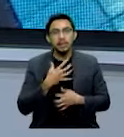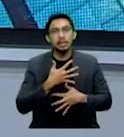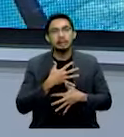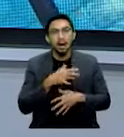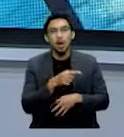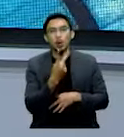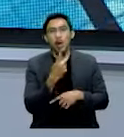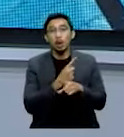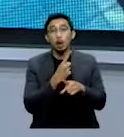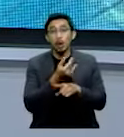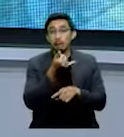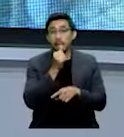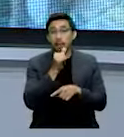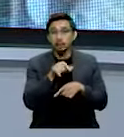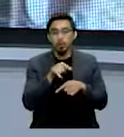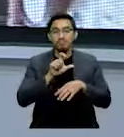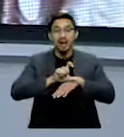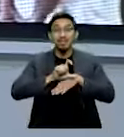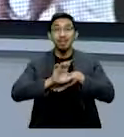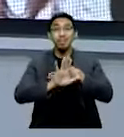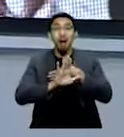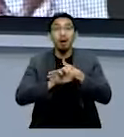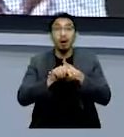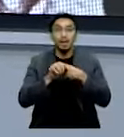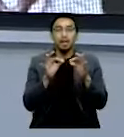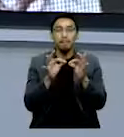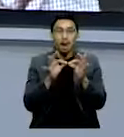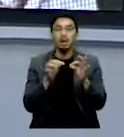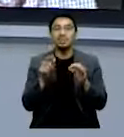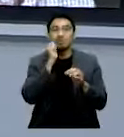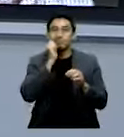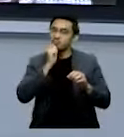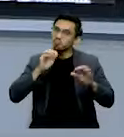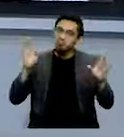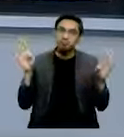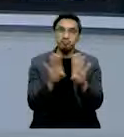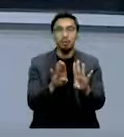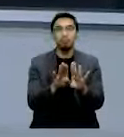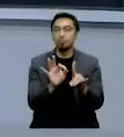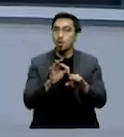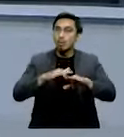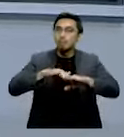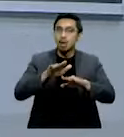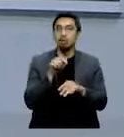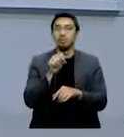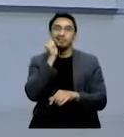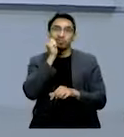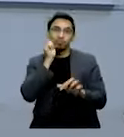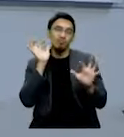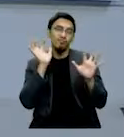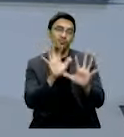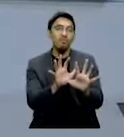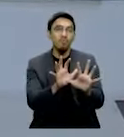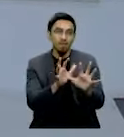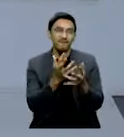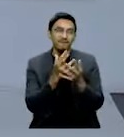Dianggap meresahkan, dua toko miras di depan masjid di Jember disegel emak-emak. Aksi puluhan emak-emak ini viral di